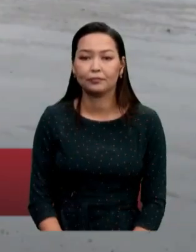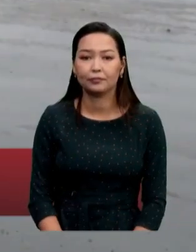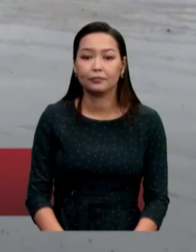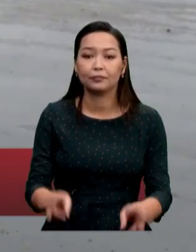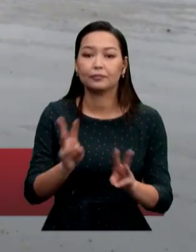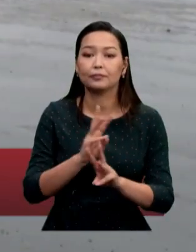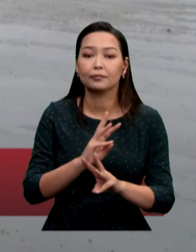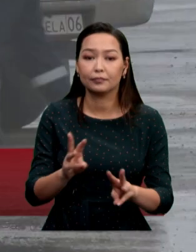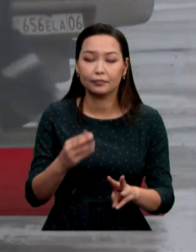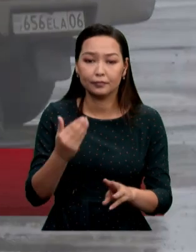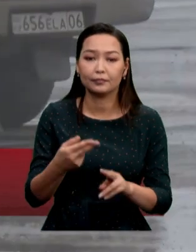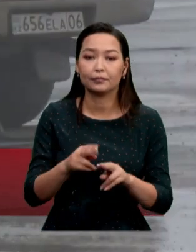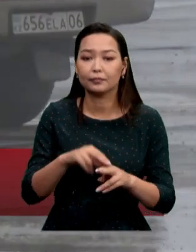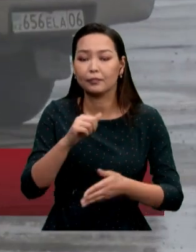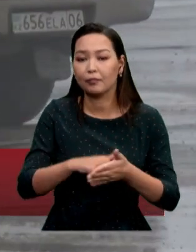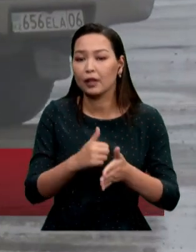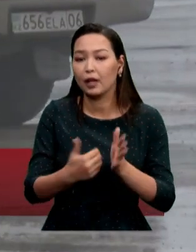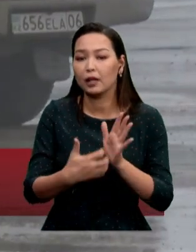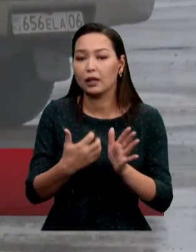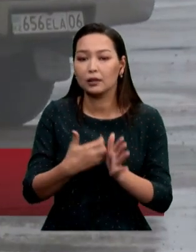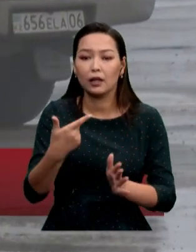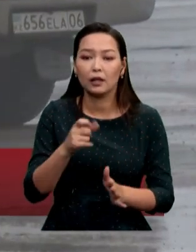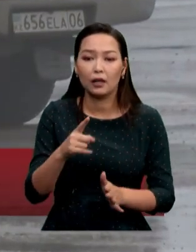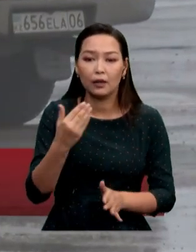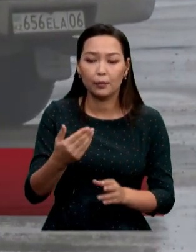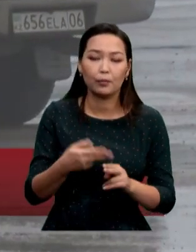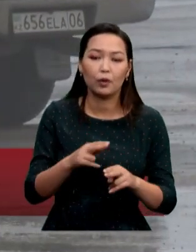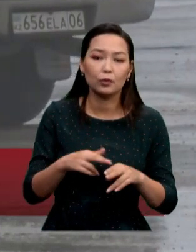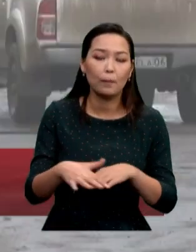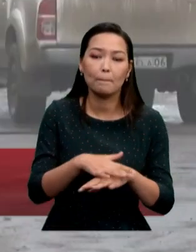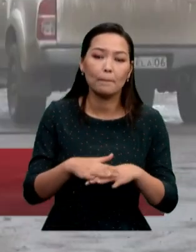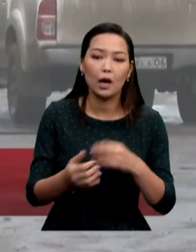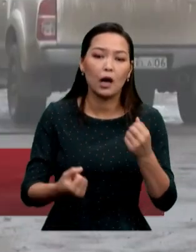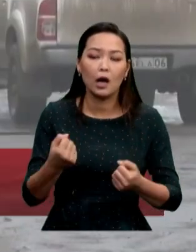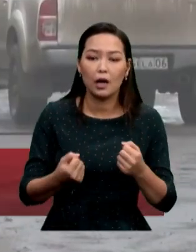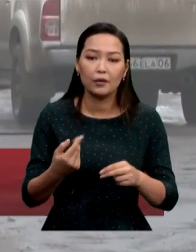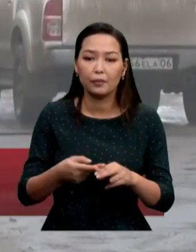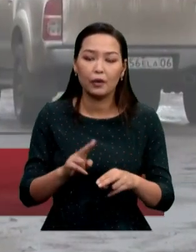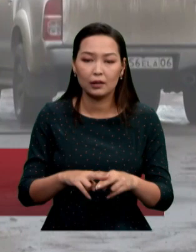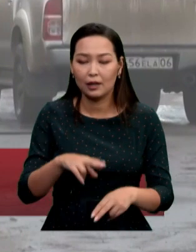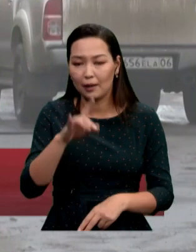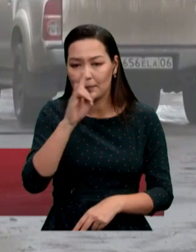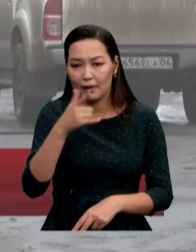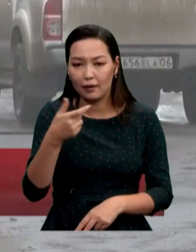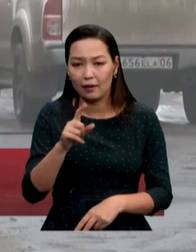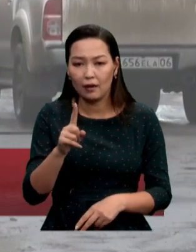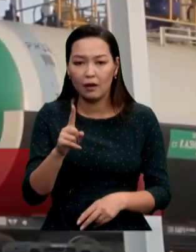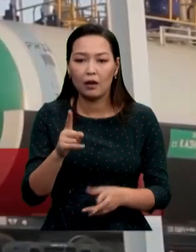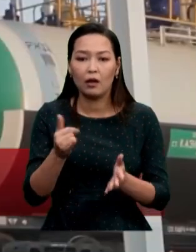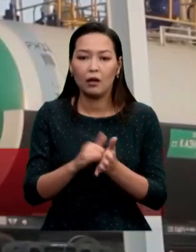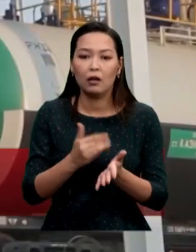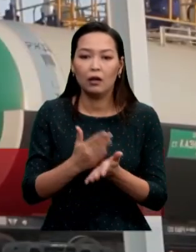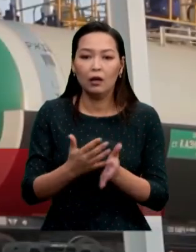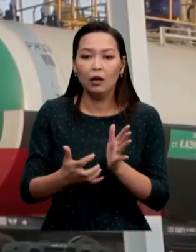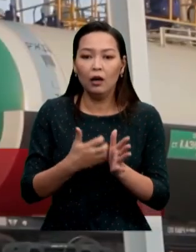Низкая стоимость – главная причина дефицита газа. Она-то и повлекла массовый переход автомобилистов на этот вид топлива. Так объясняет сложившийся дефицит